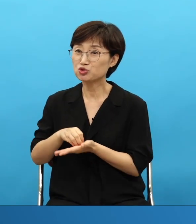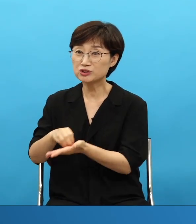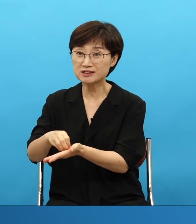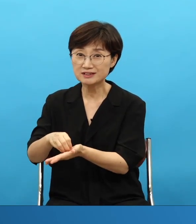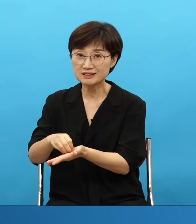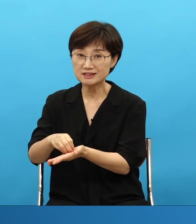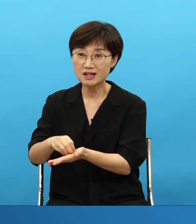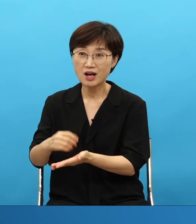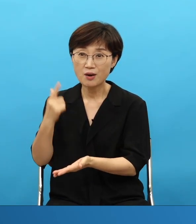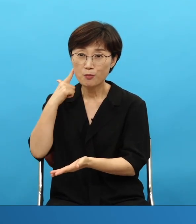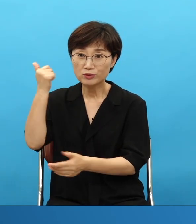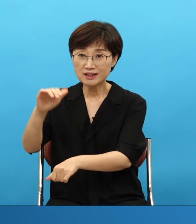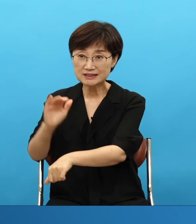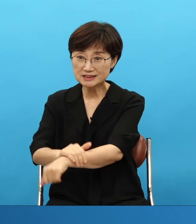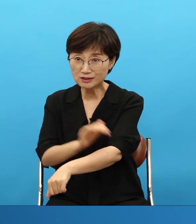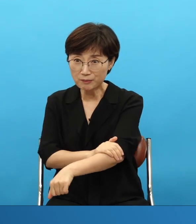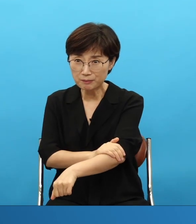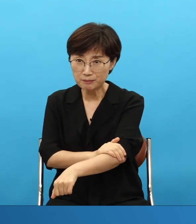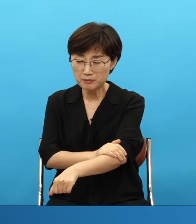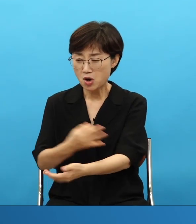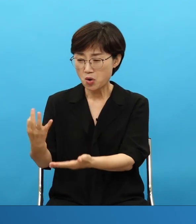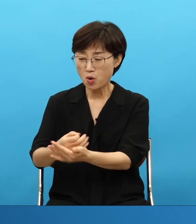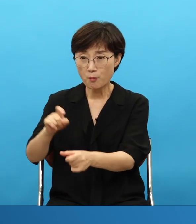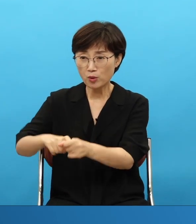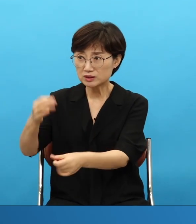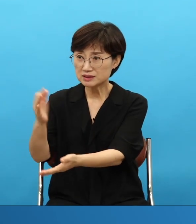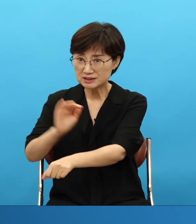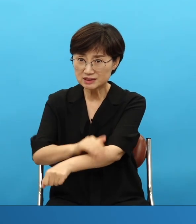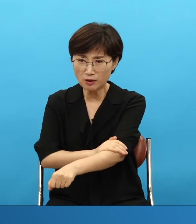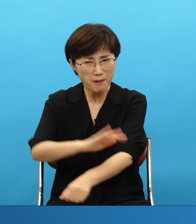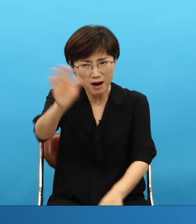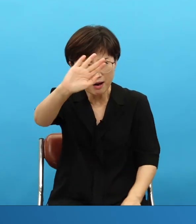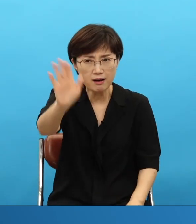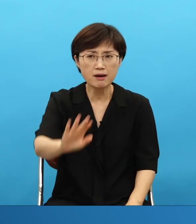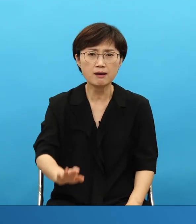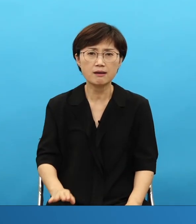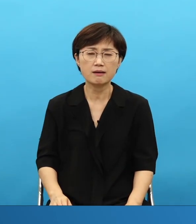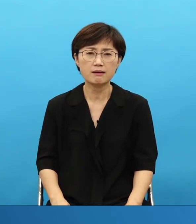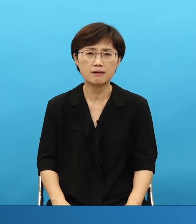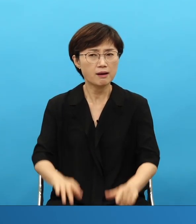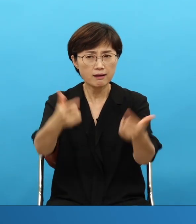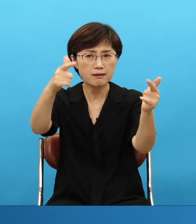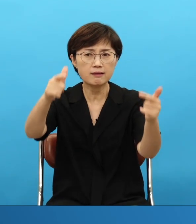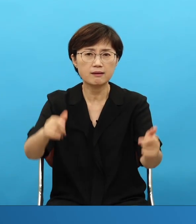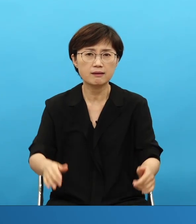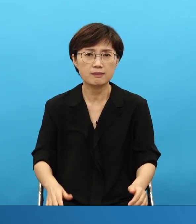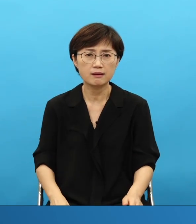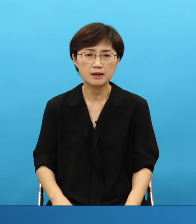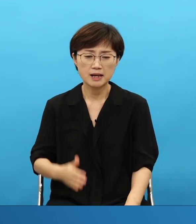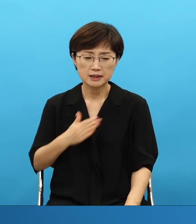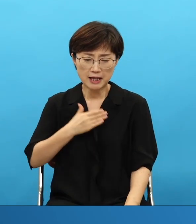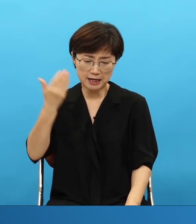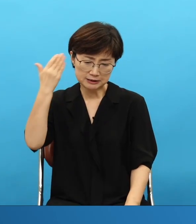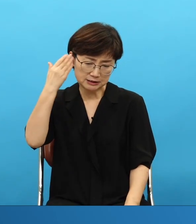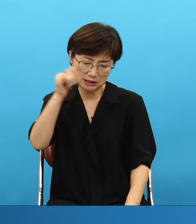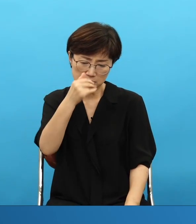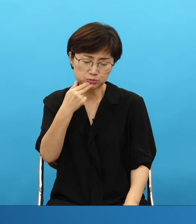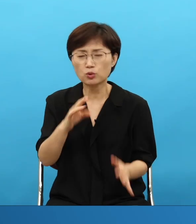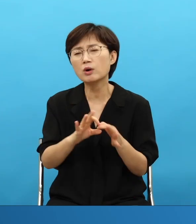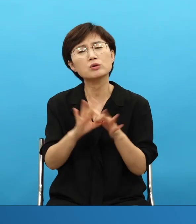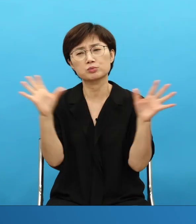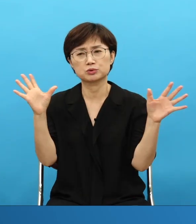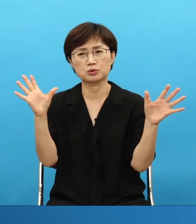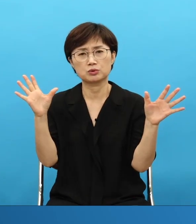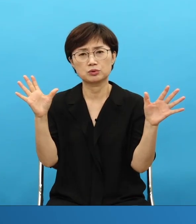찾아 간 거 아니에요. 그렇죠? We must pray for them. They're not trying to get a job. They're not trying to get some position. 능력 있고 없고 상관없어요. 진짜로